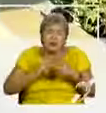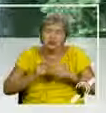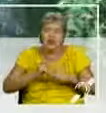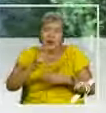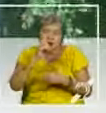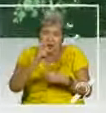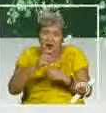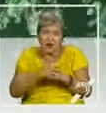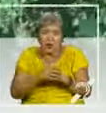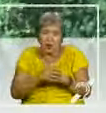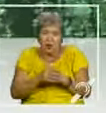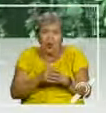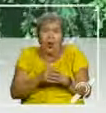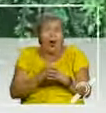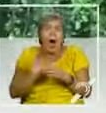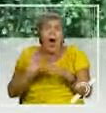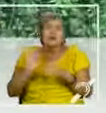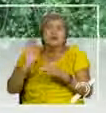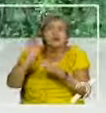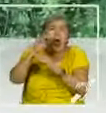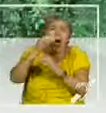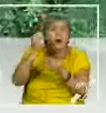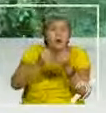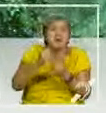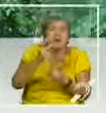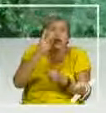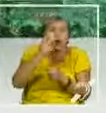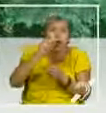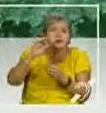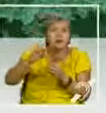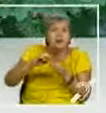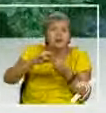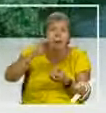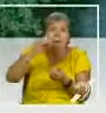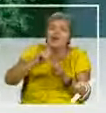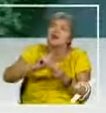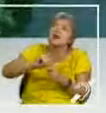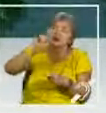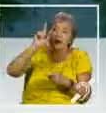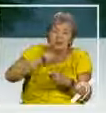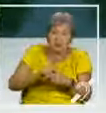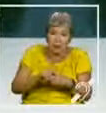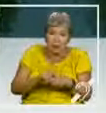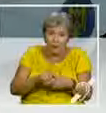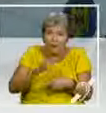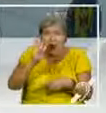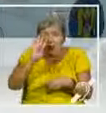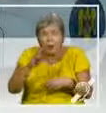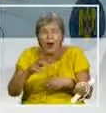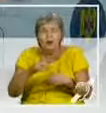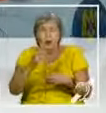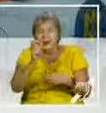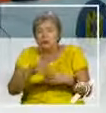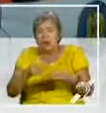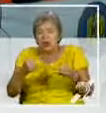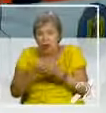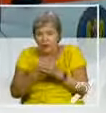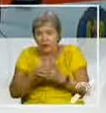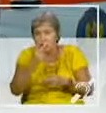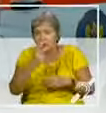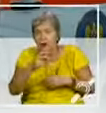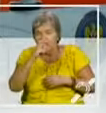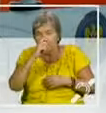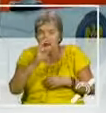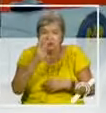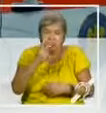ce a căzut de la 20 de metri înălțime cu tot cu autoturism. Un accident rutier cu 4 victime, 2 bărbați și 2